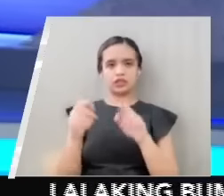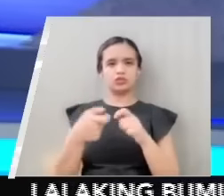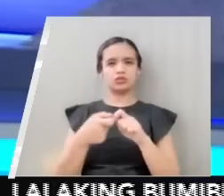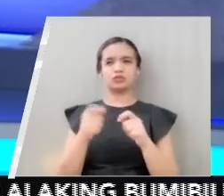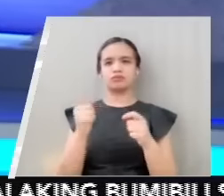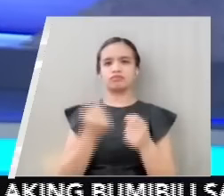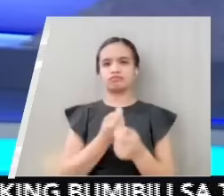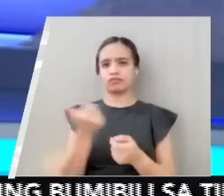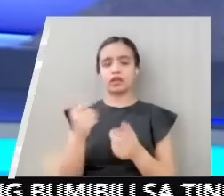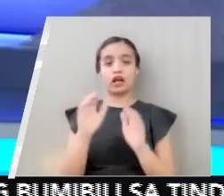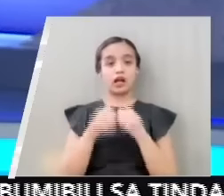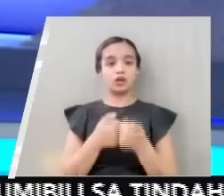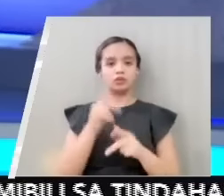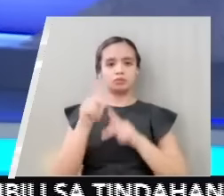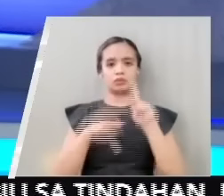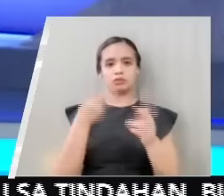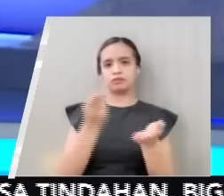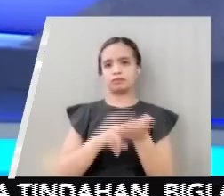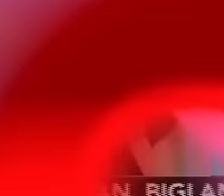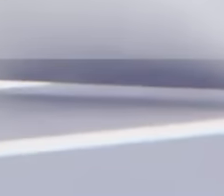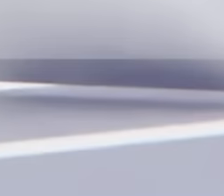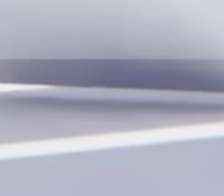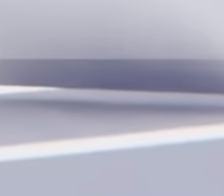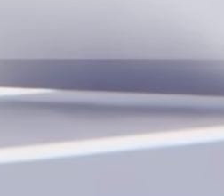Initiative. Nakatutok si Von Aquino.